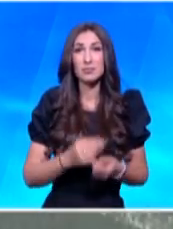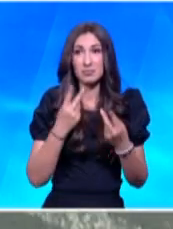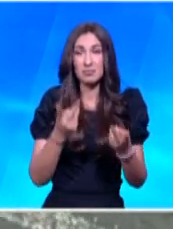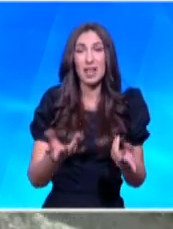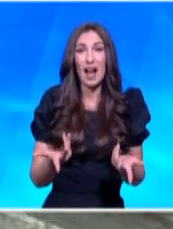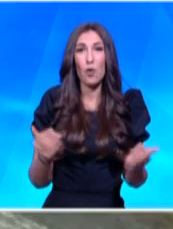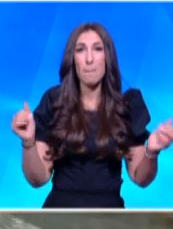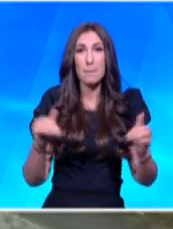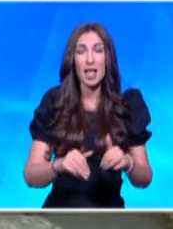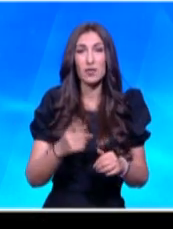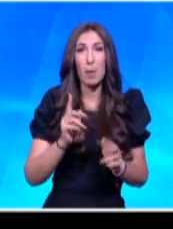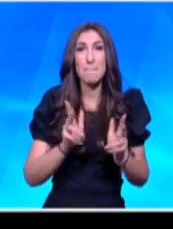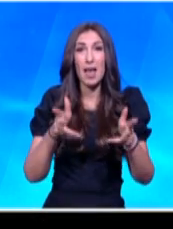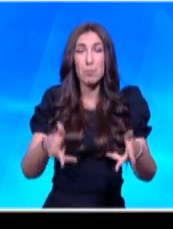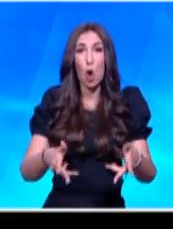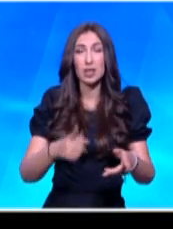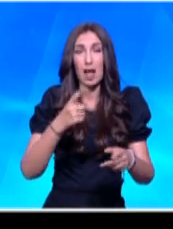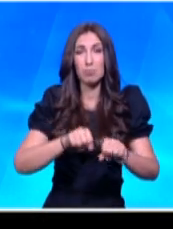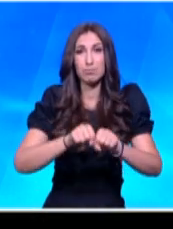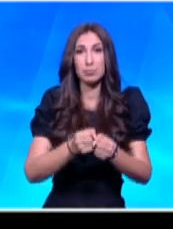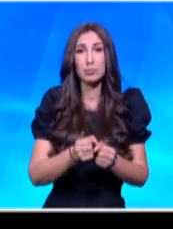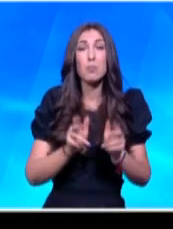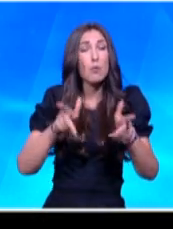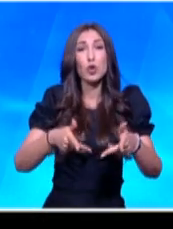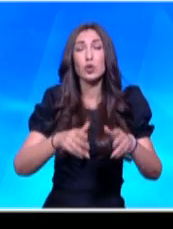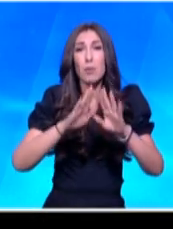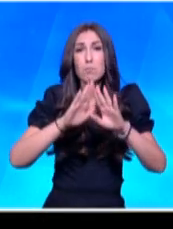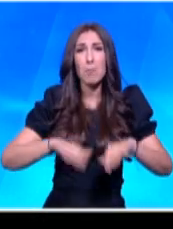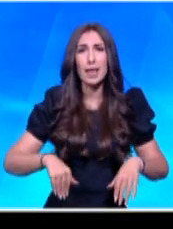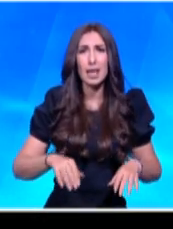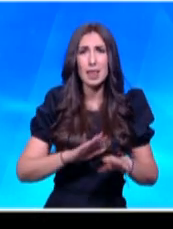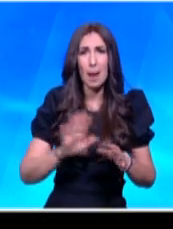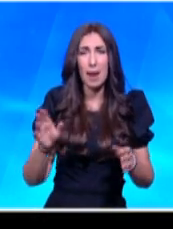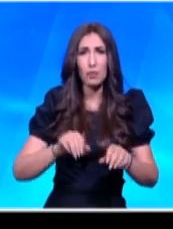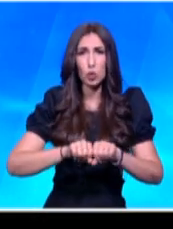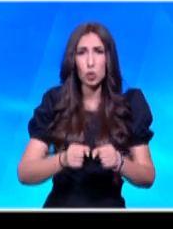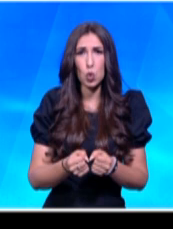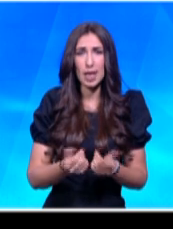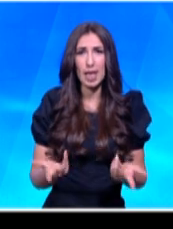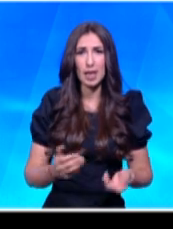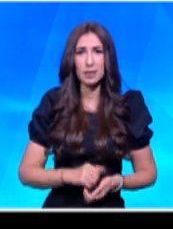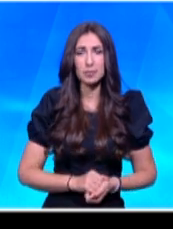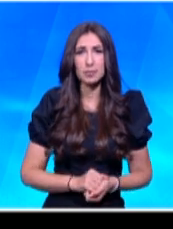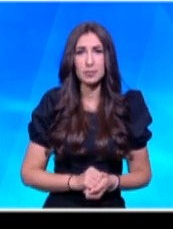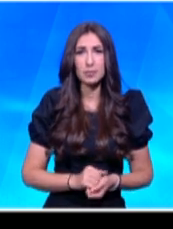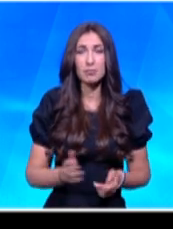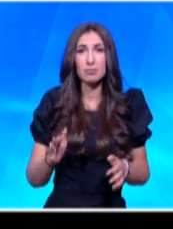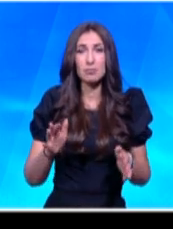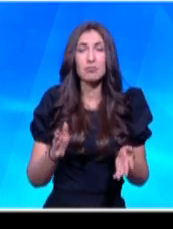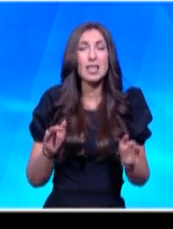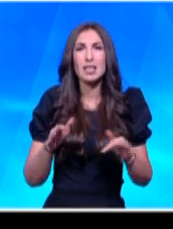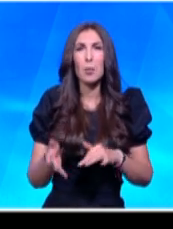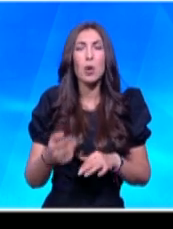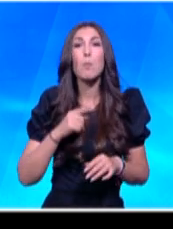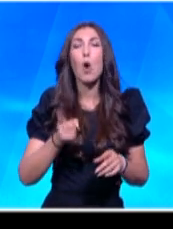става, просто че бетонен мост да не издържи. Мостовете са си паднали. Директно са си срутени, водата ги е съборила.